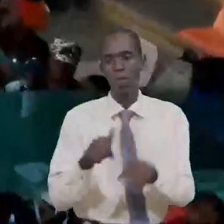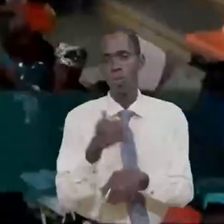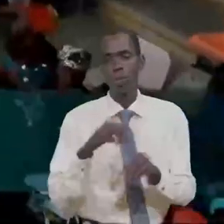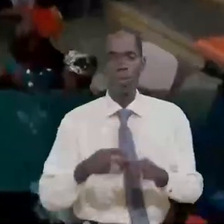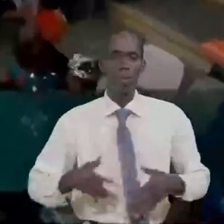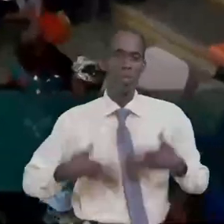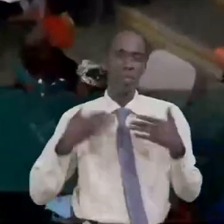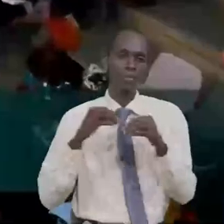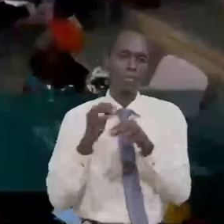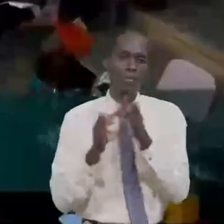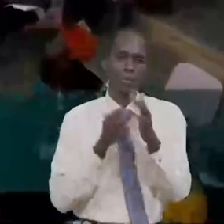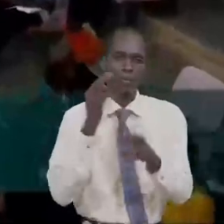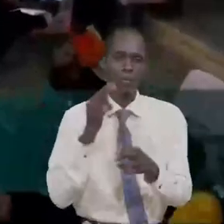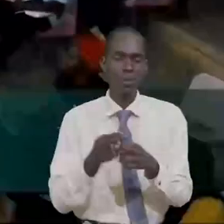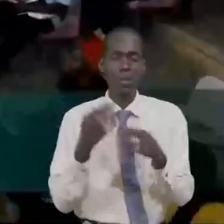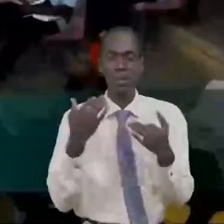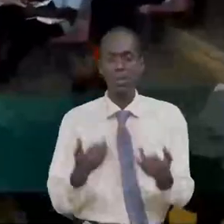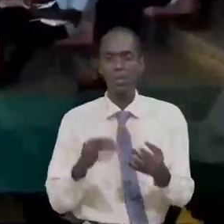voyons le premier élément